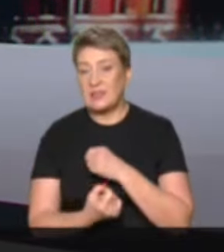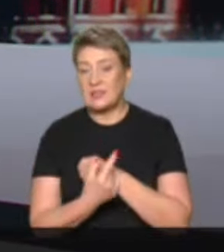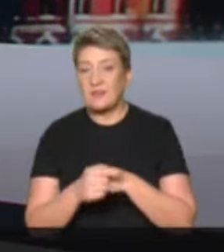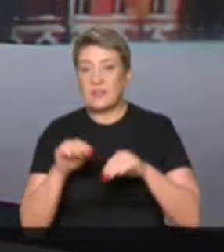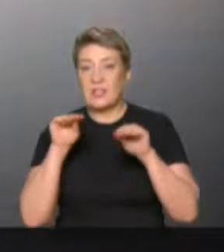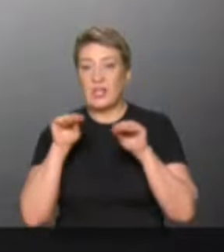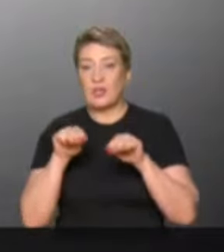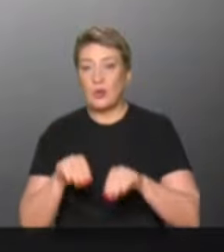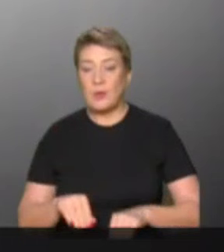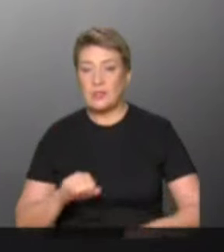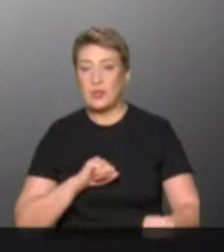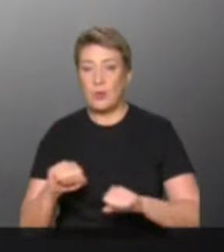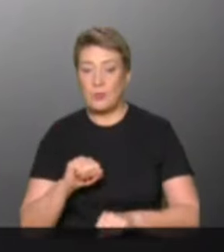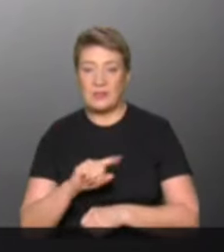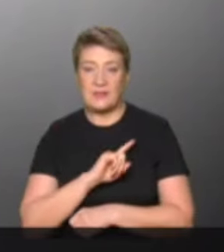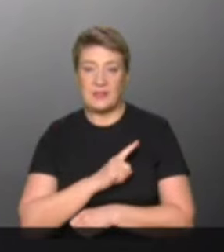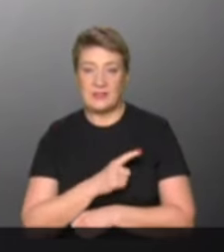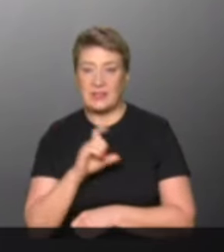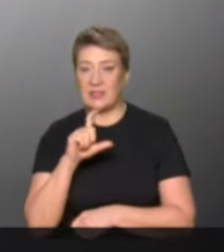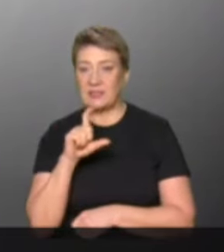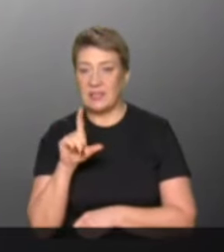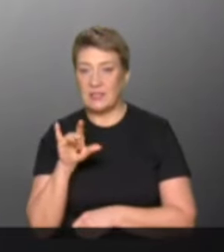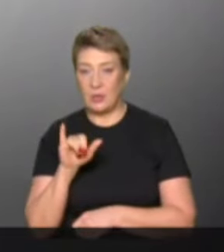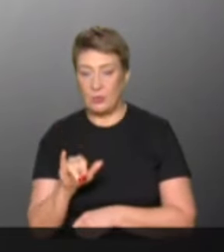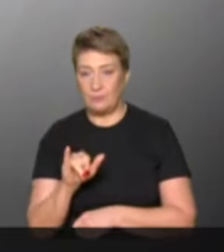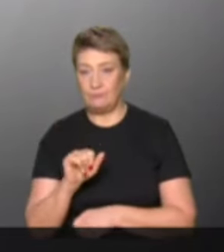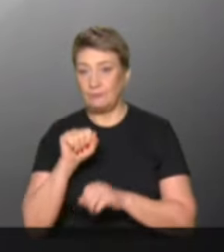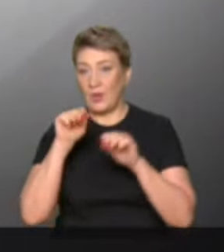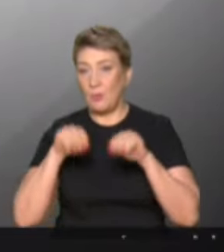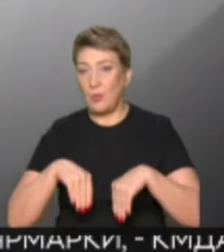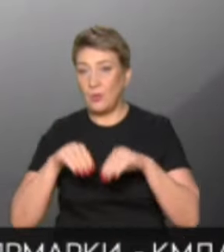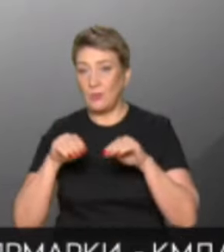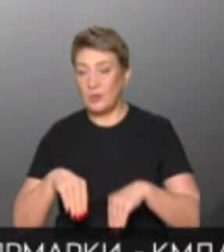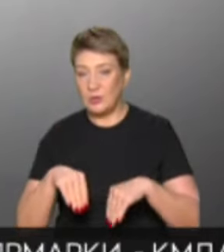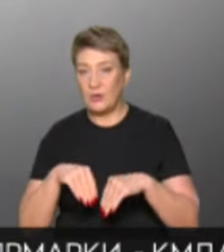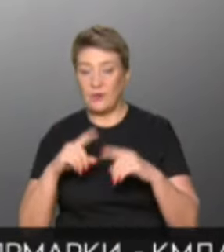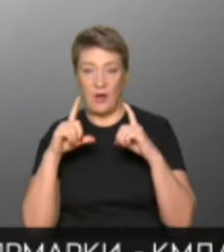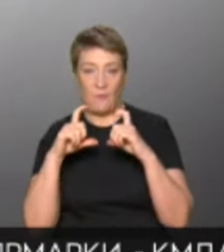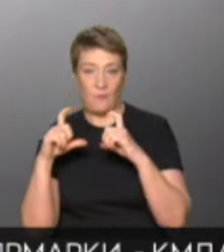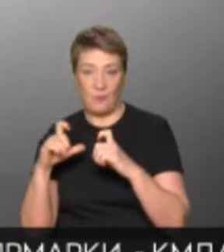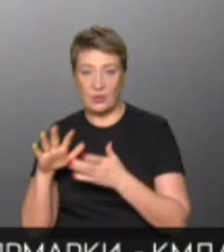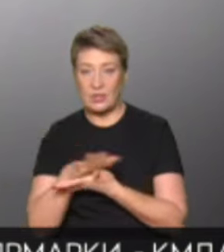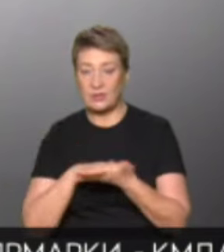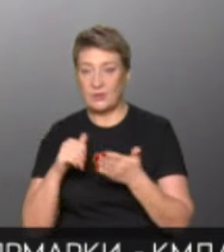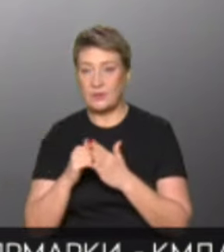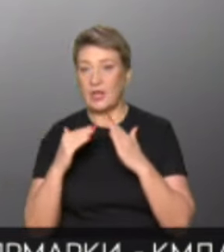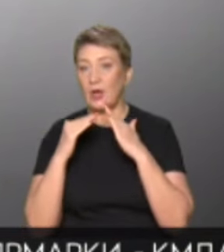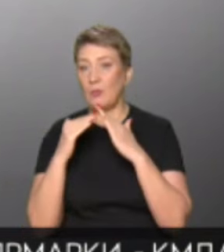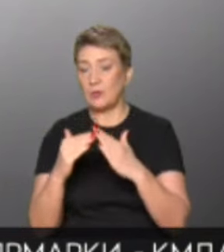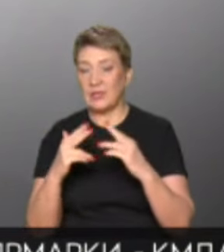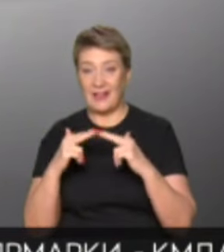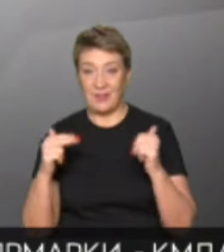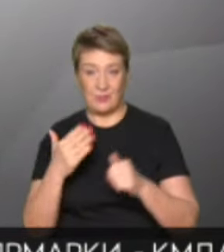сил ЗСУ Миколи Олещука. Він опублікував фото зруйнованого будинка в Дніпрі, власне, минулорічної